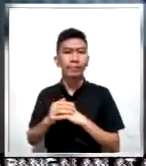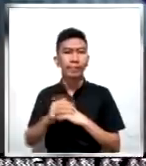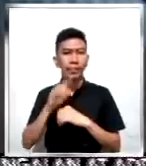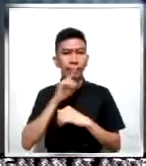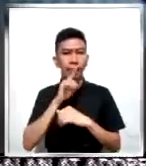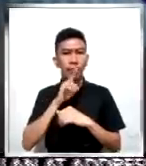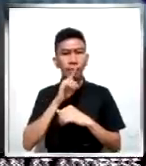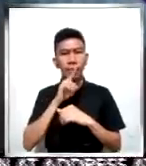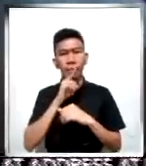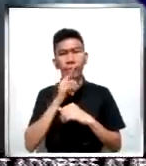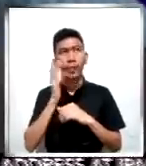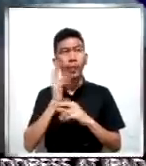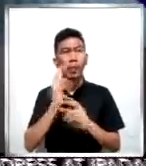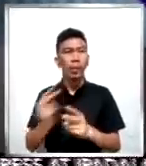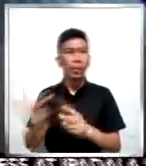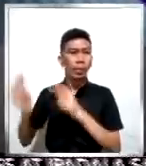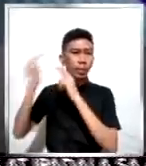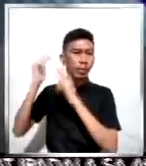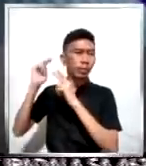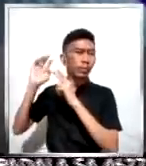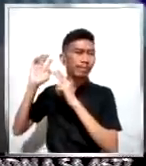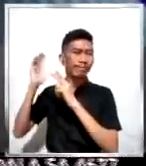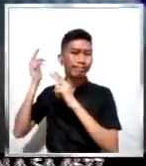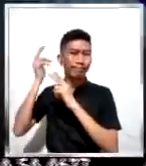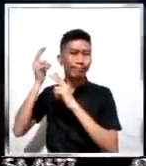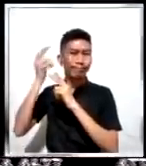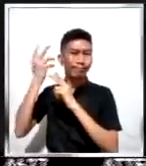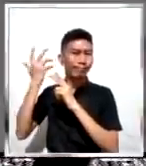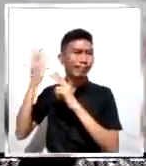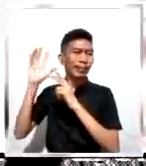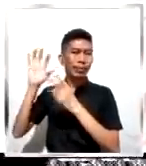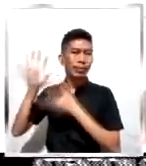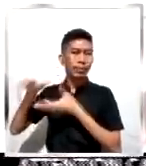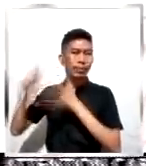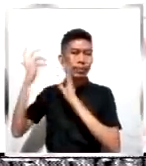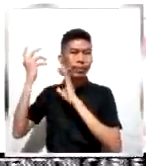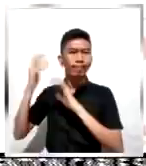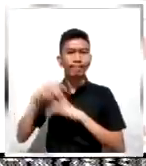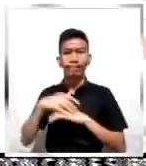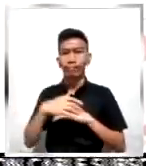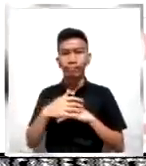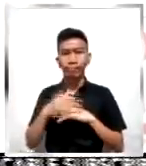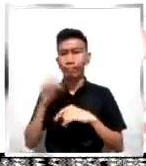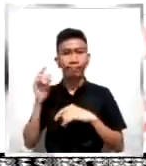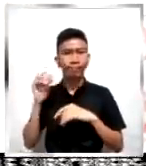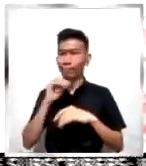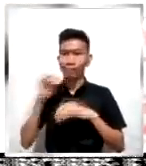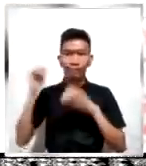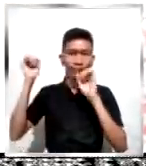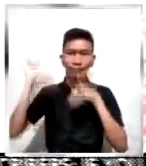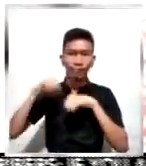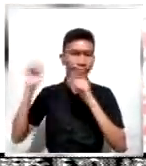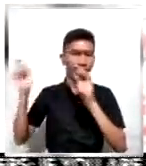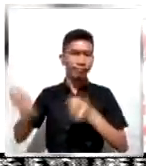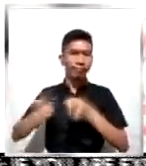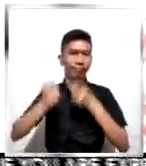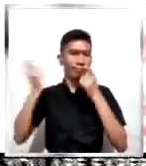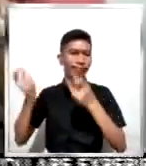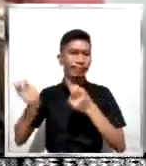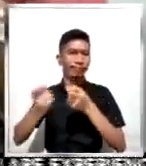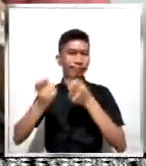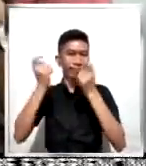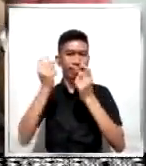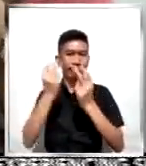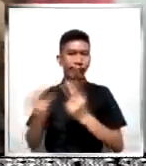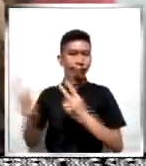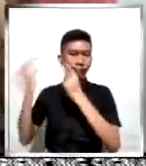kami makakapayag na ito ay gunitain. Para naman kay dating Commission on Human Rights Chair Eta Rosales,